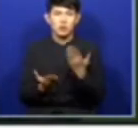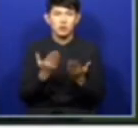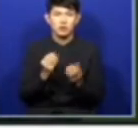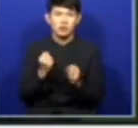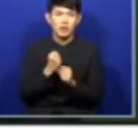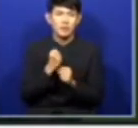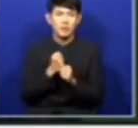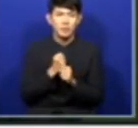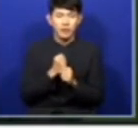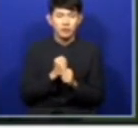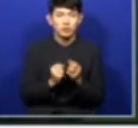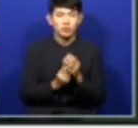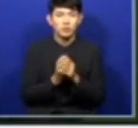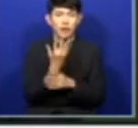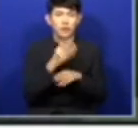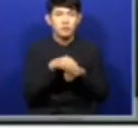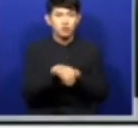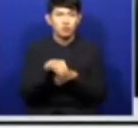เขียว